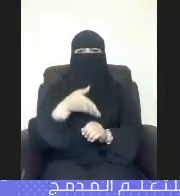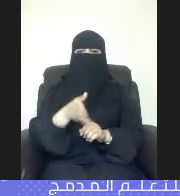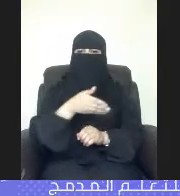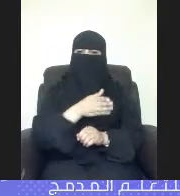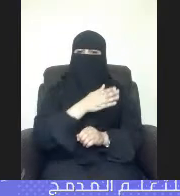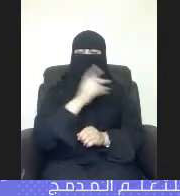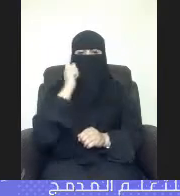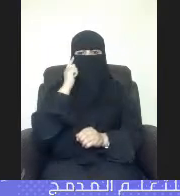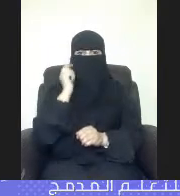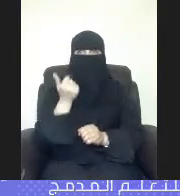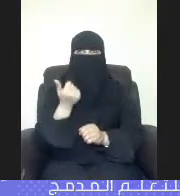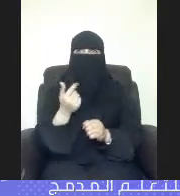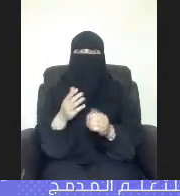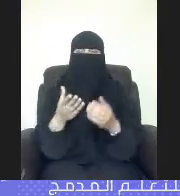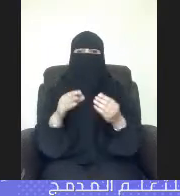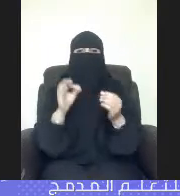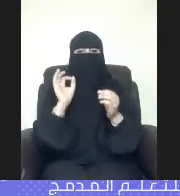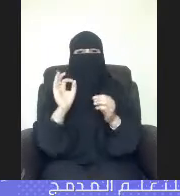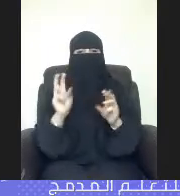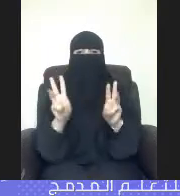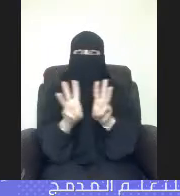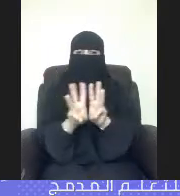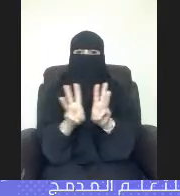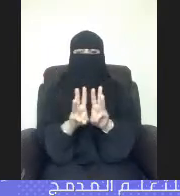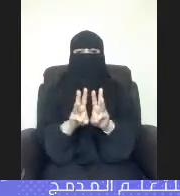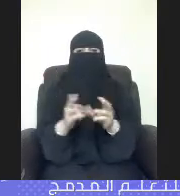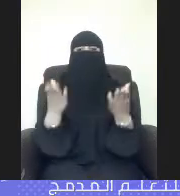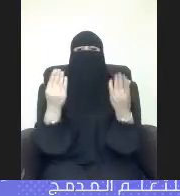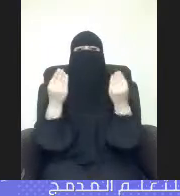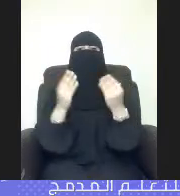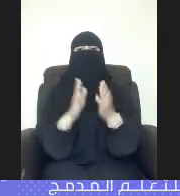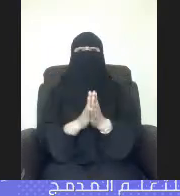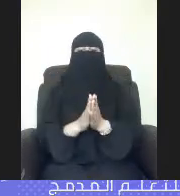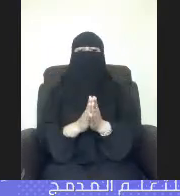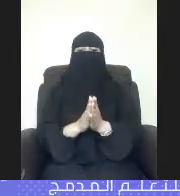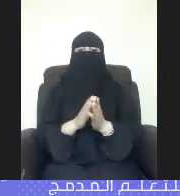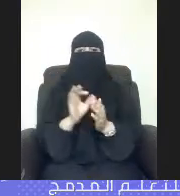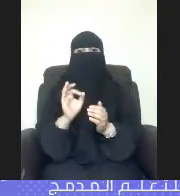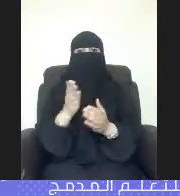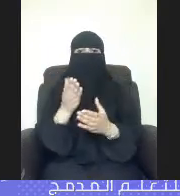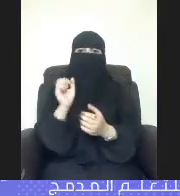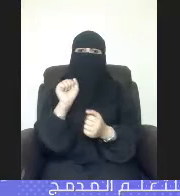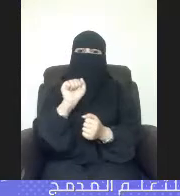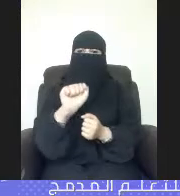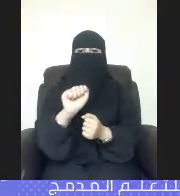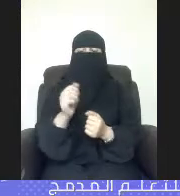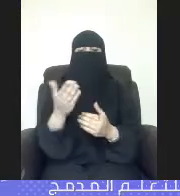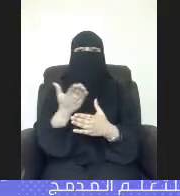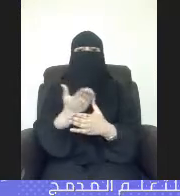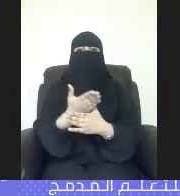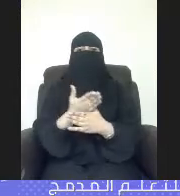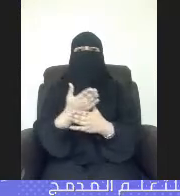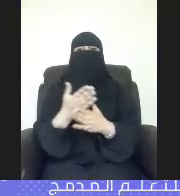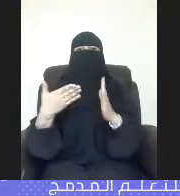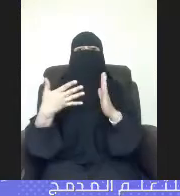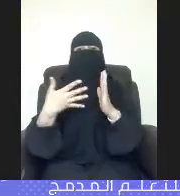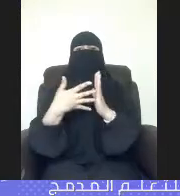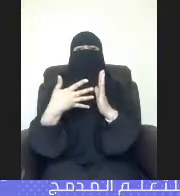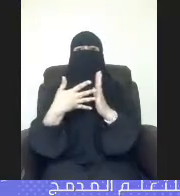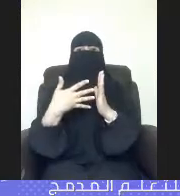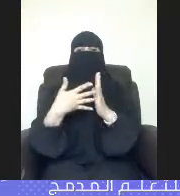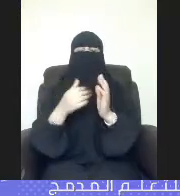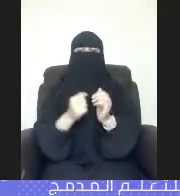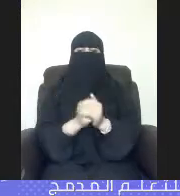التقنية في التعليم، والذي تبنته الجامعة عن طريق عمادة التعلم